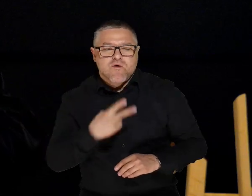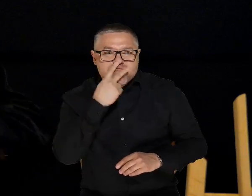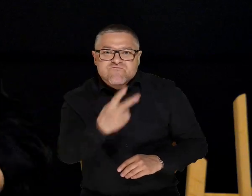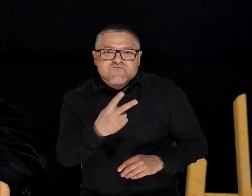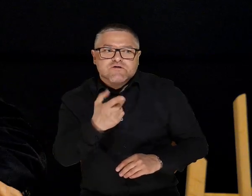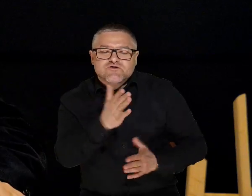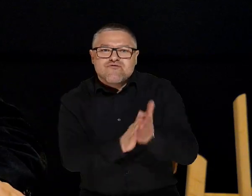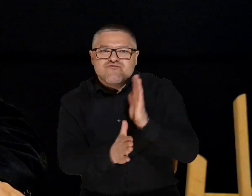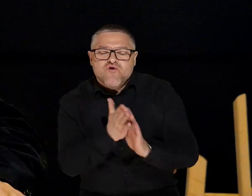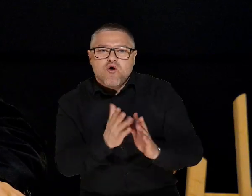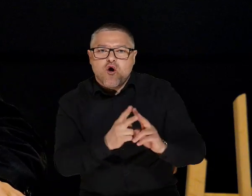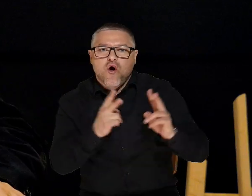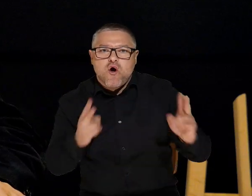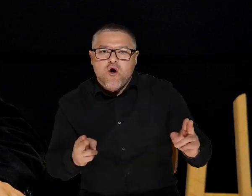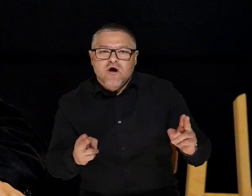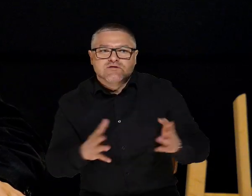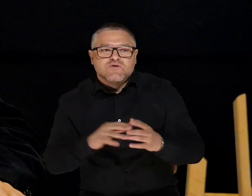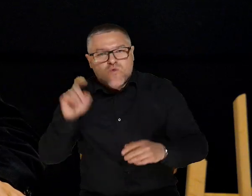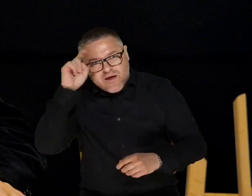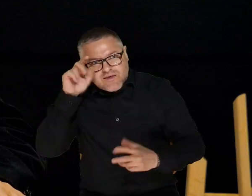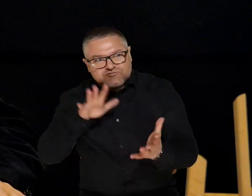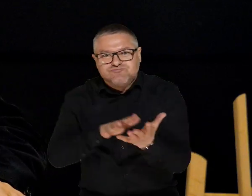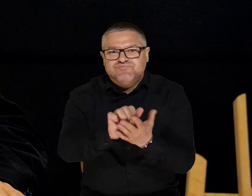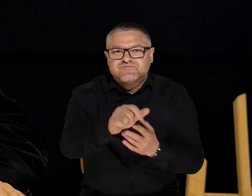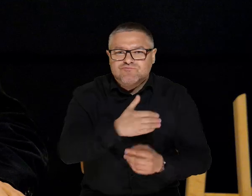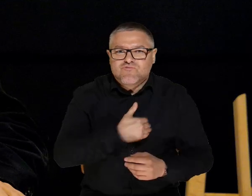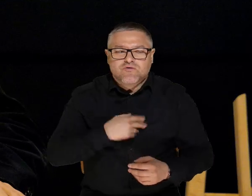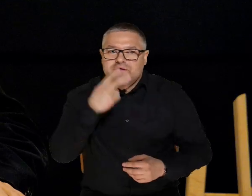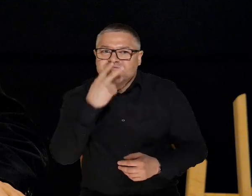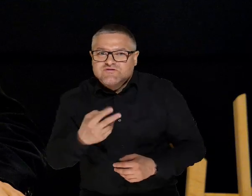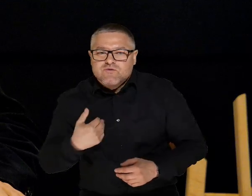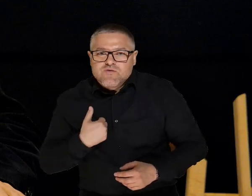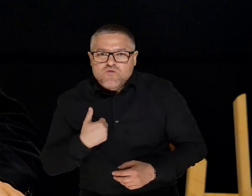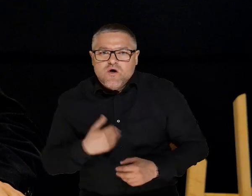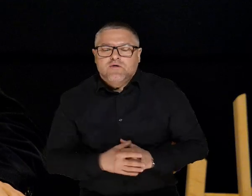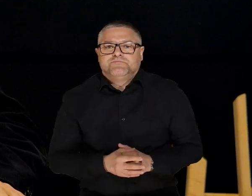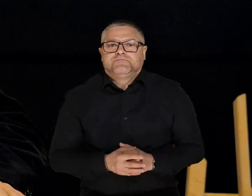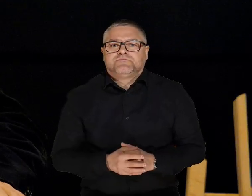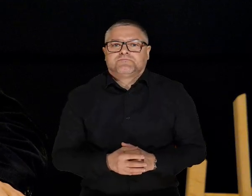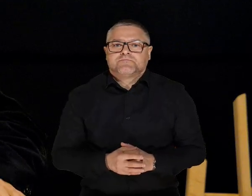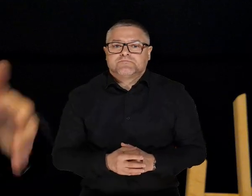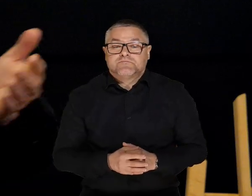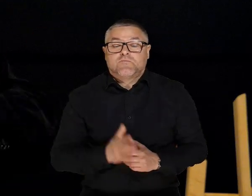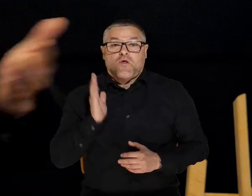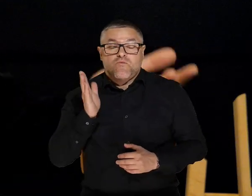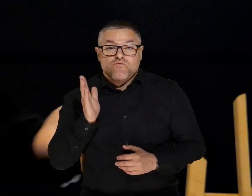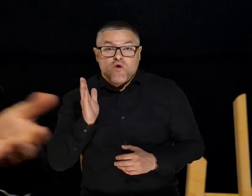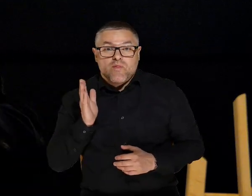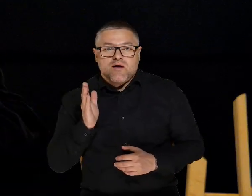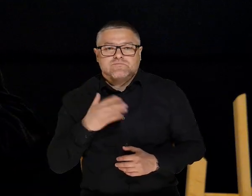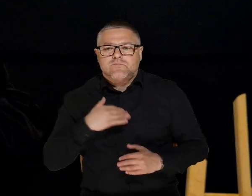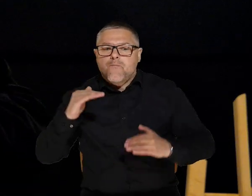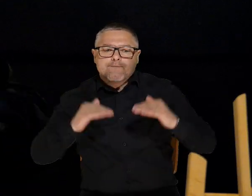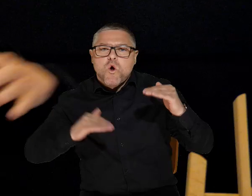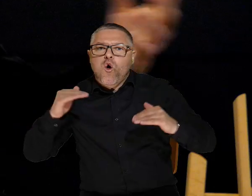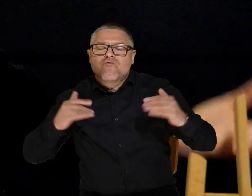przeżyły okres okupacji niemieckiej jako dzieci. I potem zaczęła porównywać to z innymi